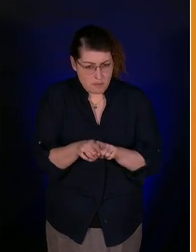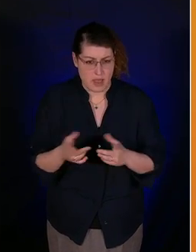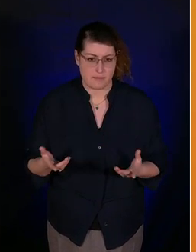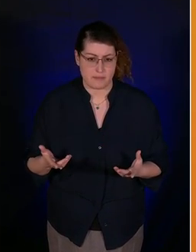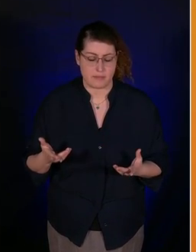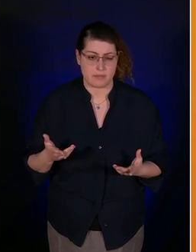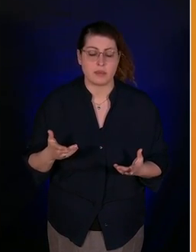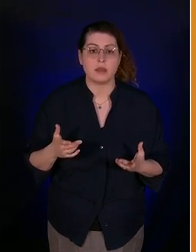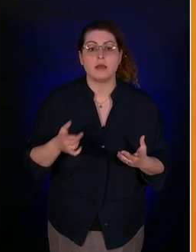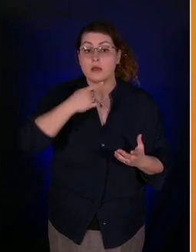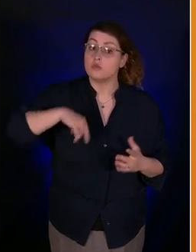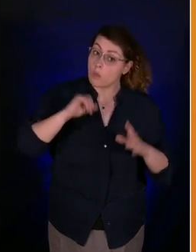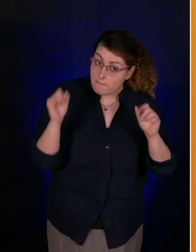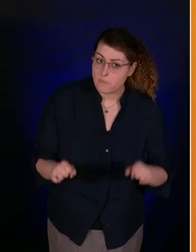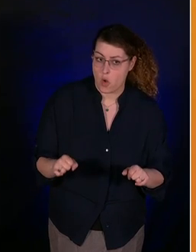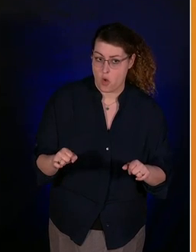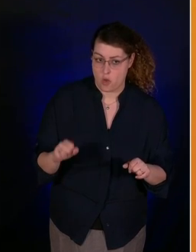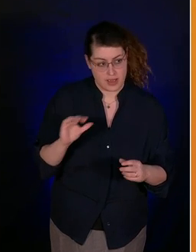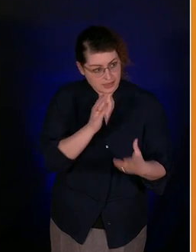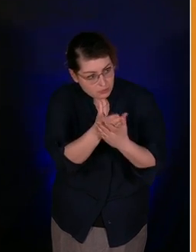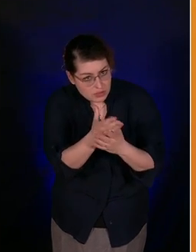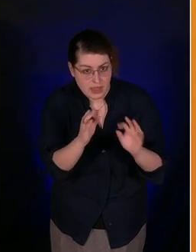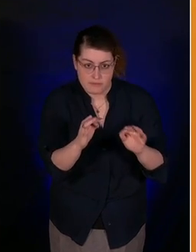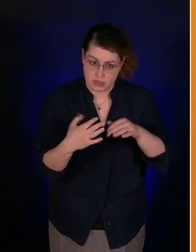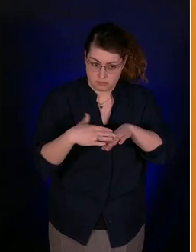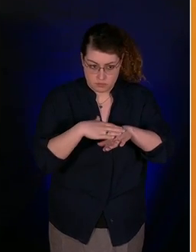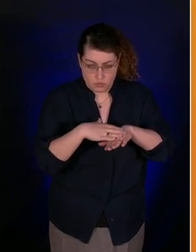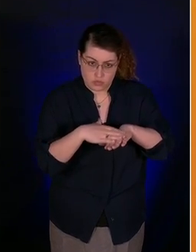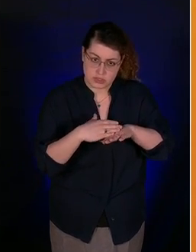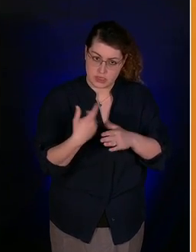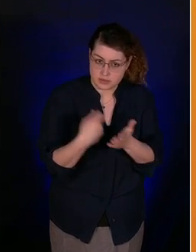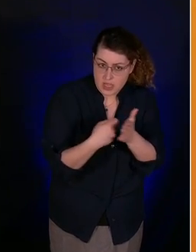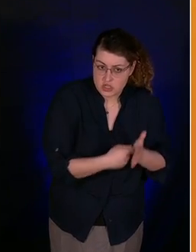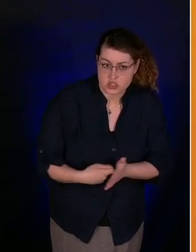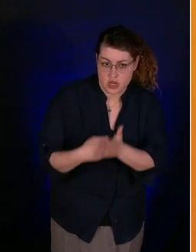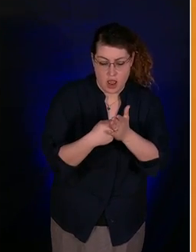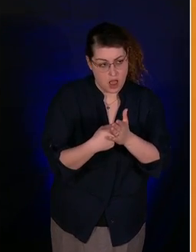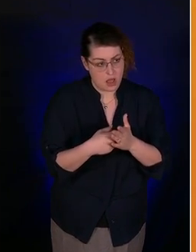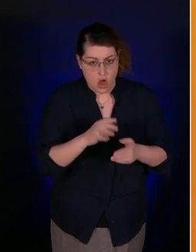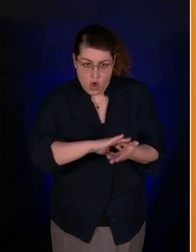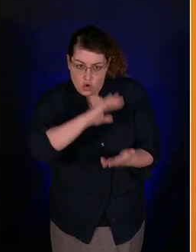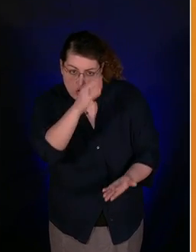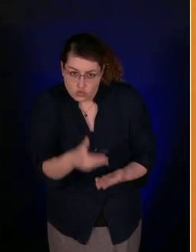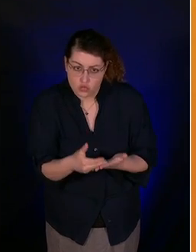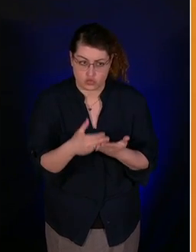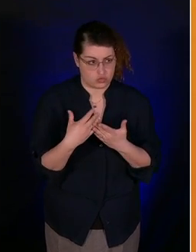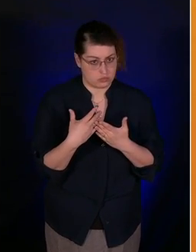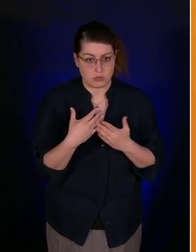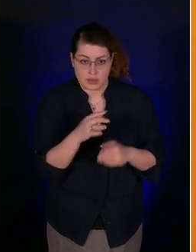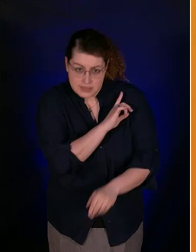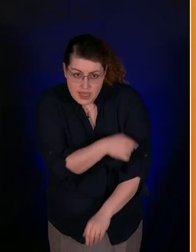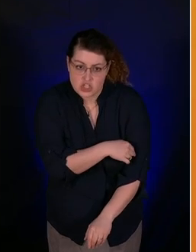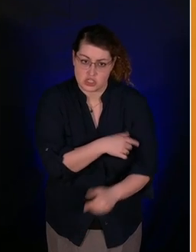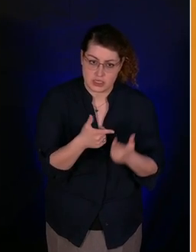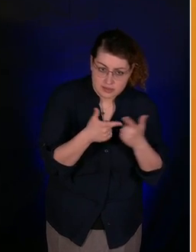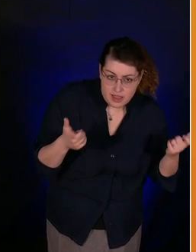Nous sommes en capacité d'intervenir sur les politiques d'achat, d'utilisation des ressources en eau, en énergie, sur la réinternalisation